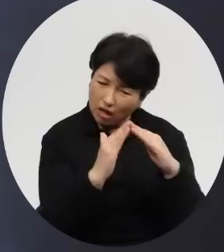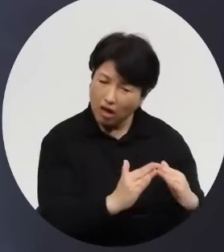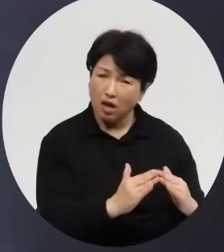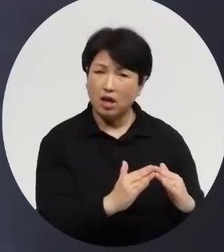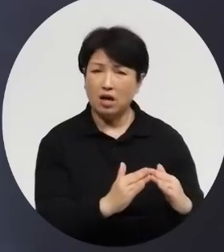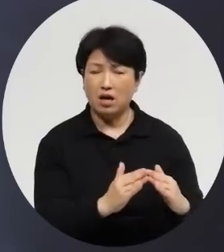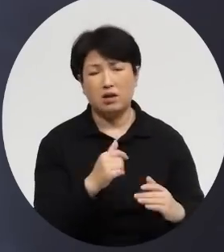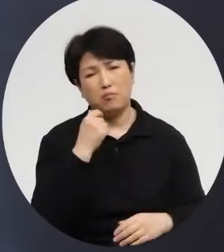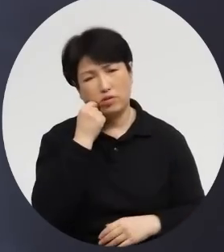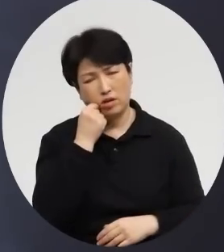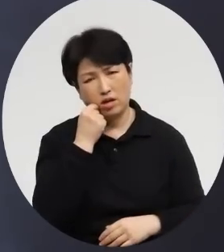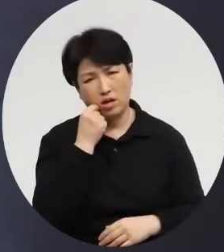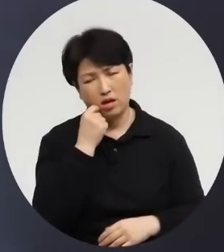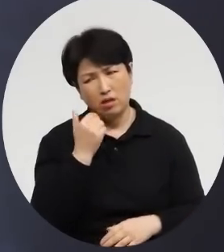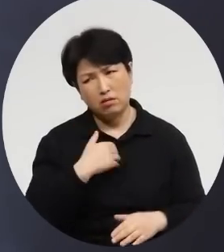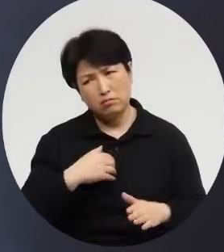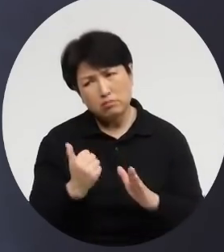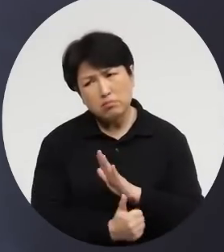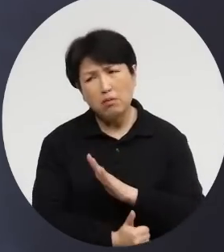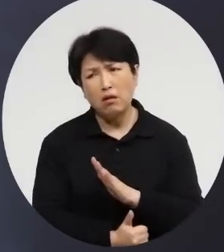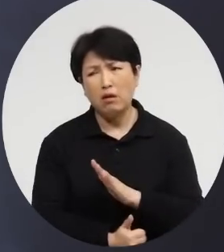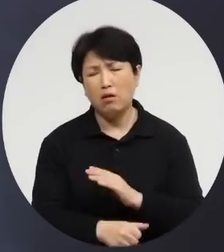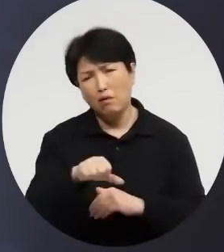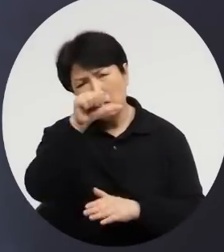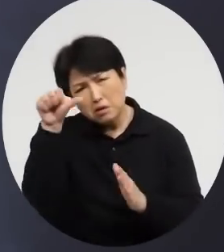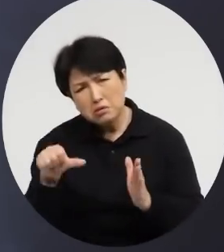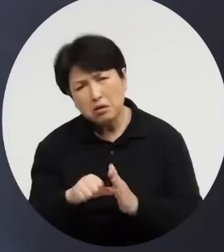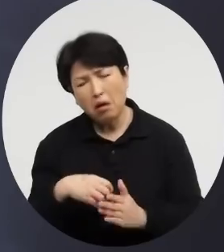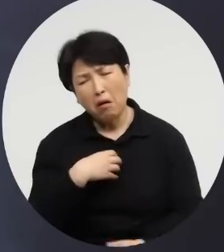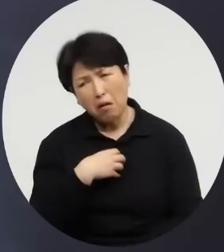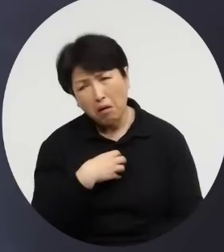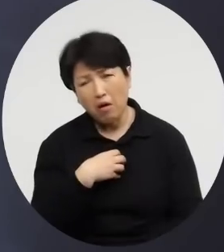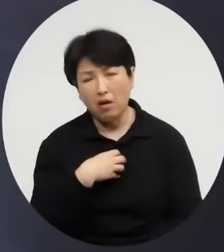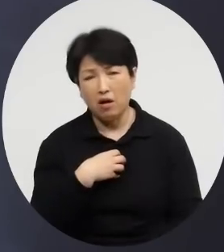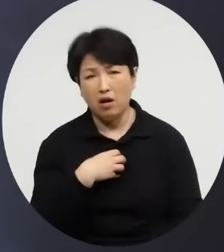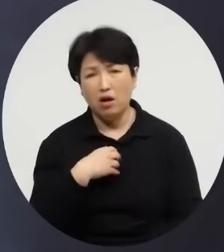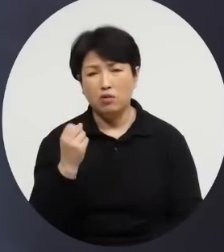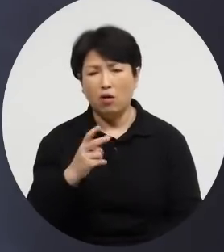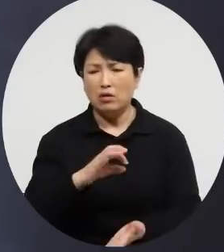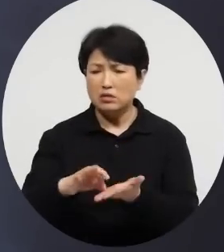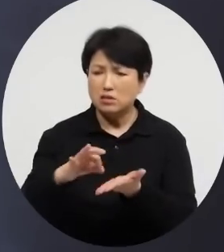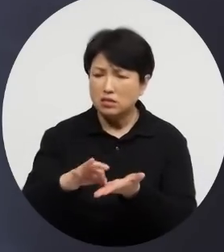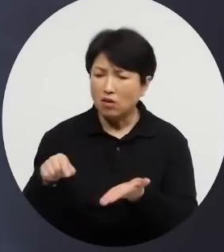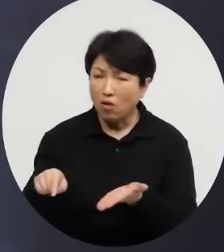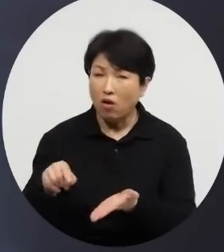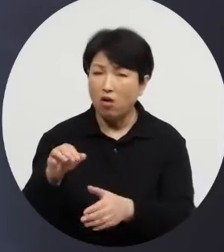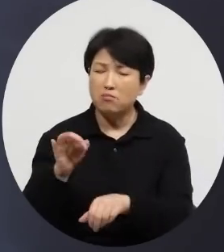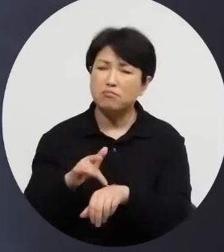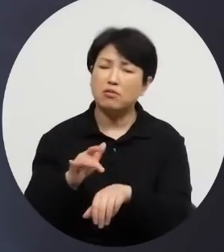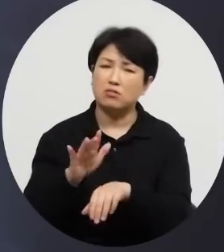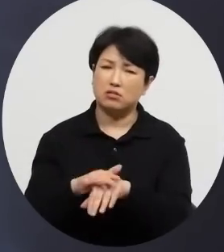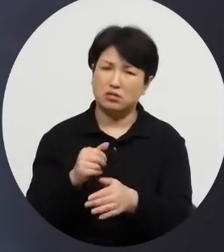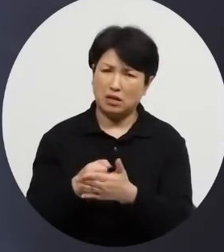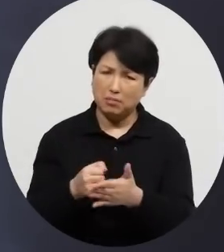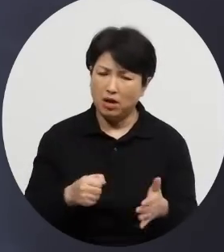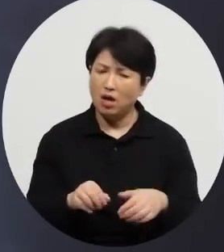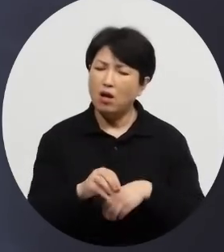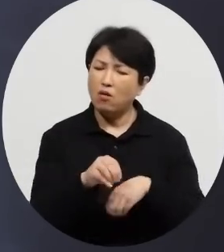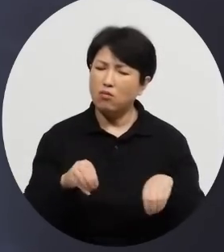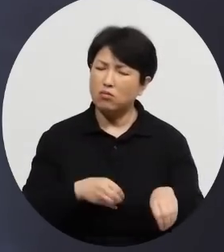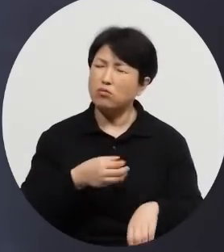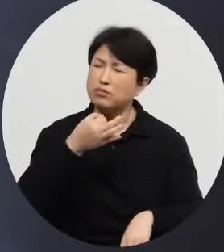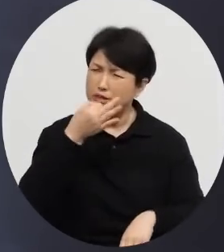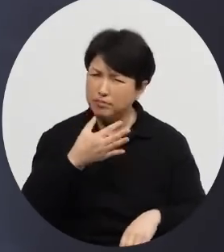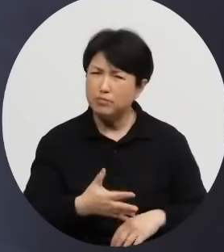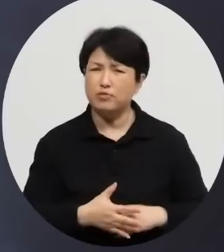같고 인생이 괴로워지고 그 소비 수준을 유지하려면 이제 헐떡거리고